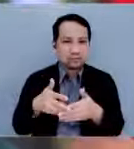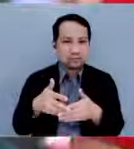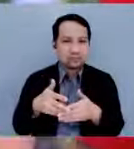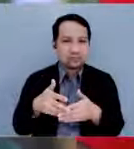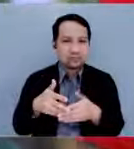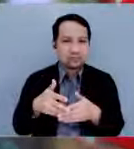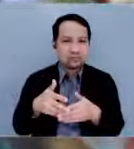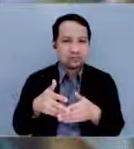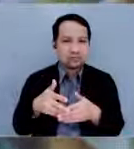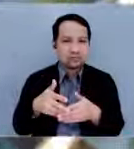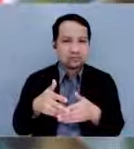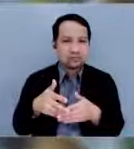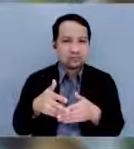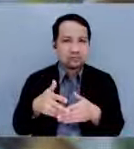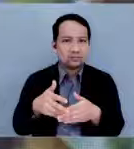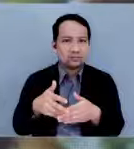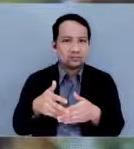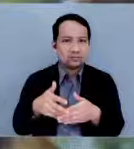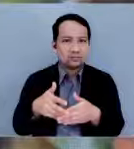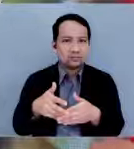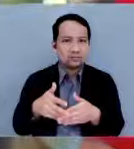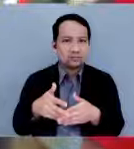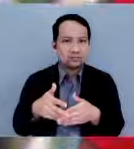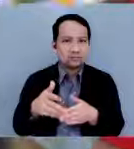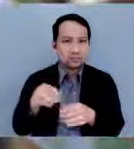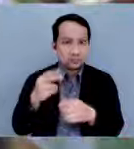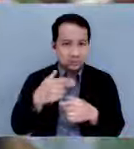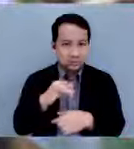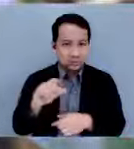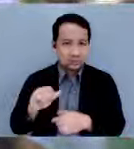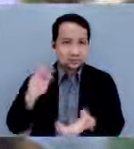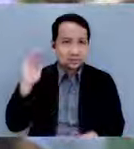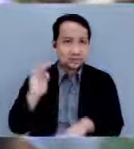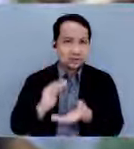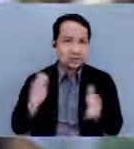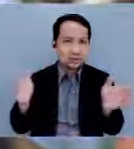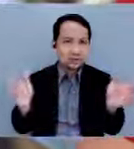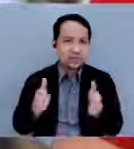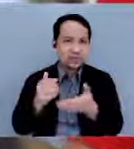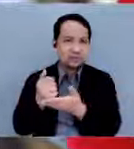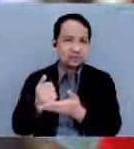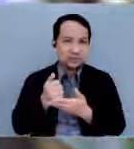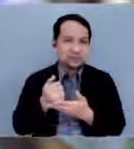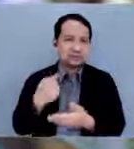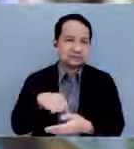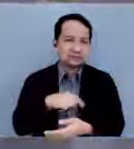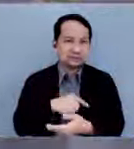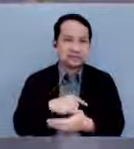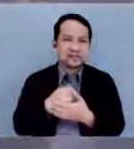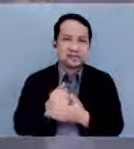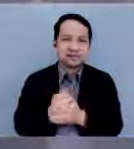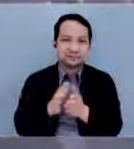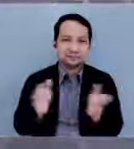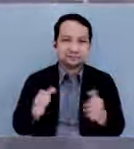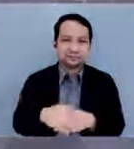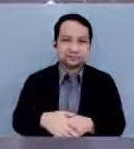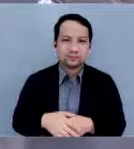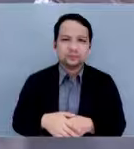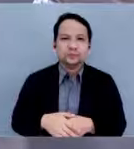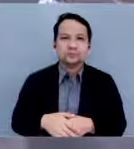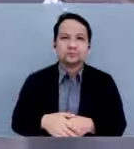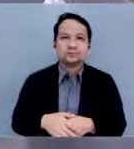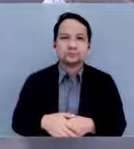big nag plus size pero because of hula hooping makakatulong. Sobrang graceful nga ni Miss Michelle eh. Diba? Nakita ko